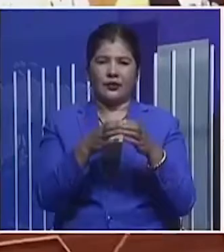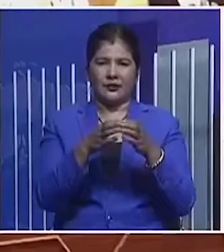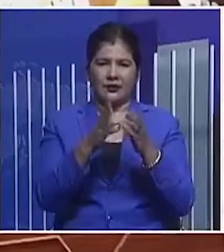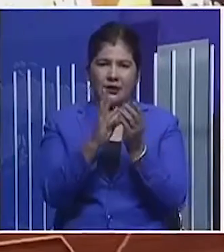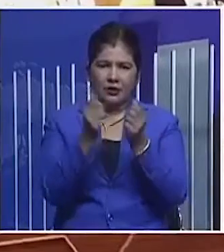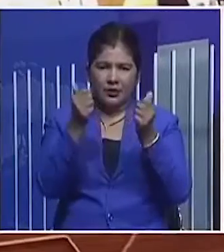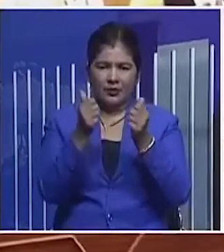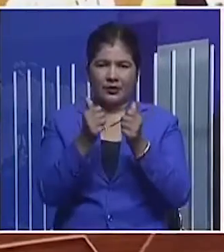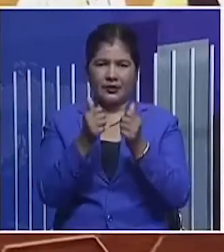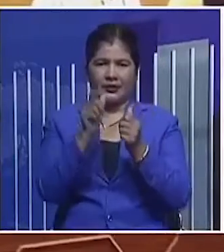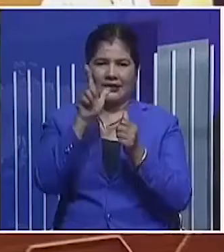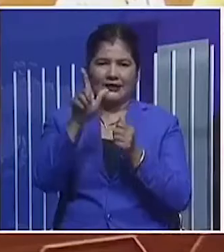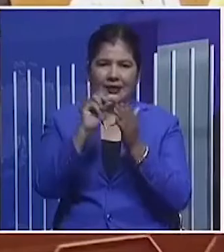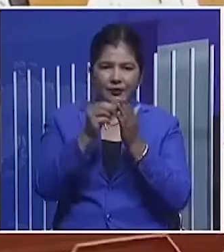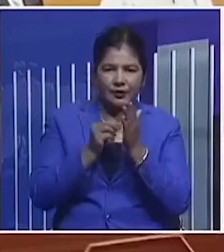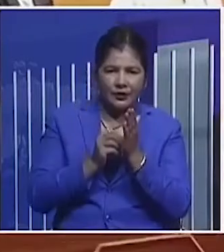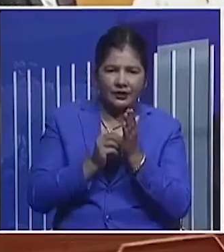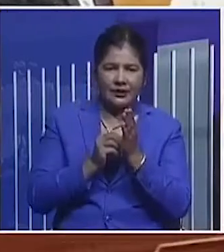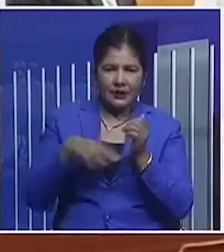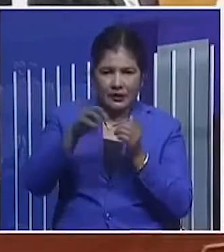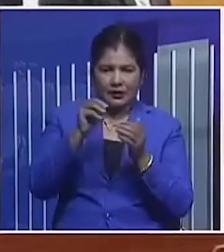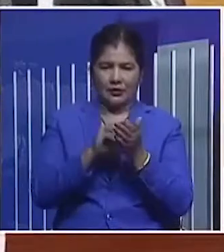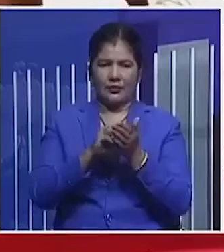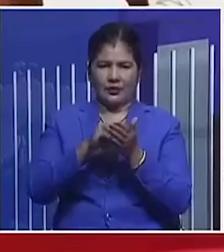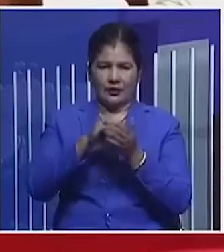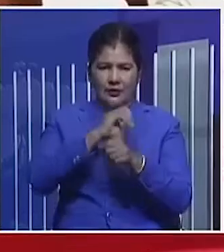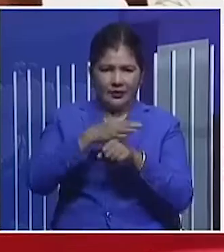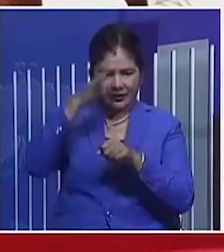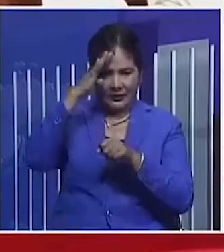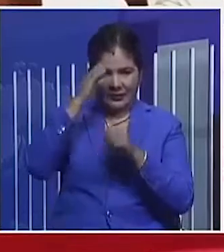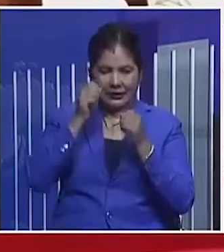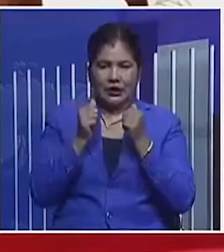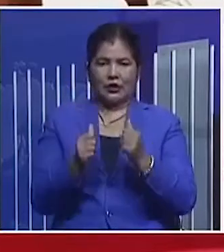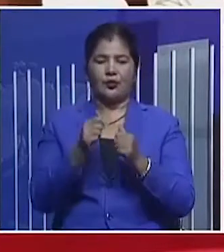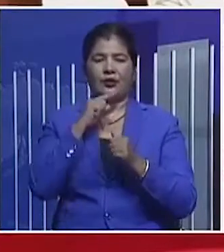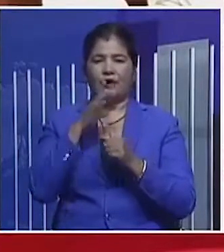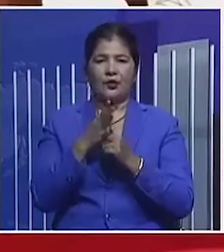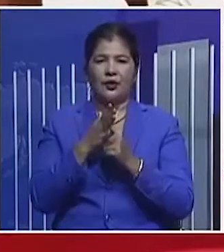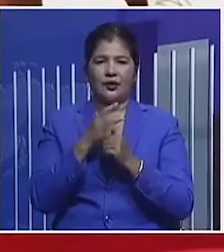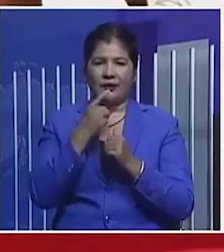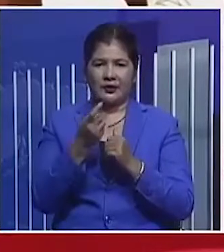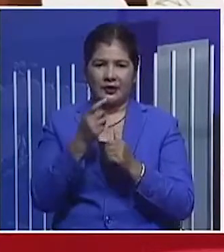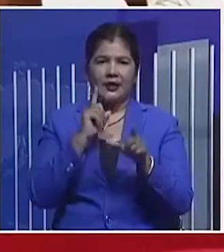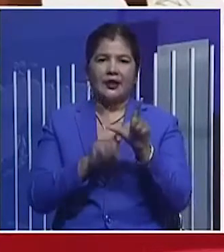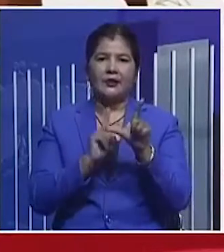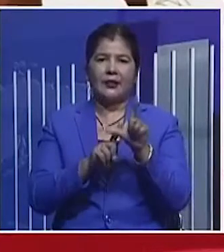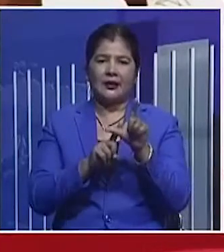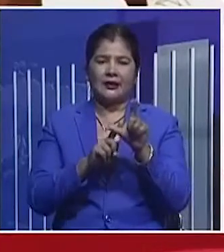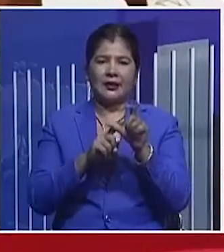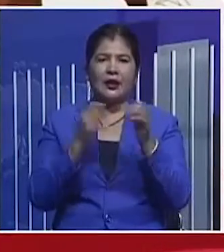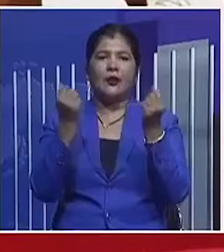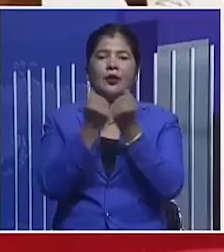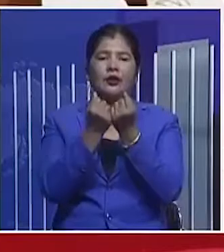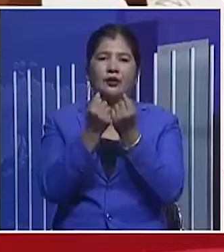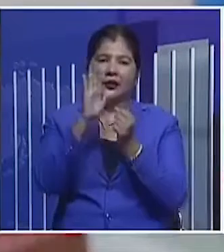सम्पन्न सार्वभौमिक सहमति प्रति सरकार गम्भीर नभएको भन्दै प्रमुख प्रतिपक्ष हिमालयले सदन अवरुद्ध